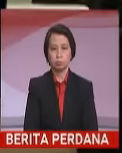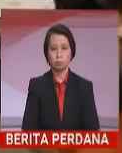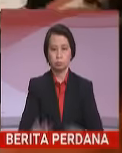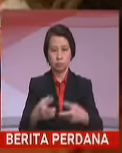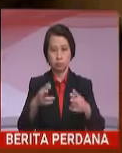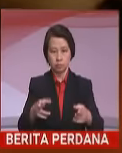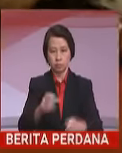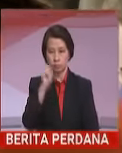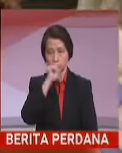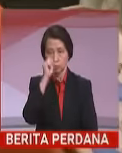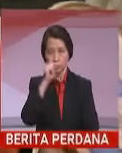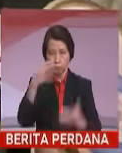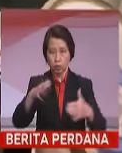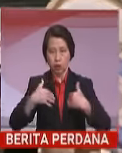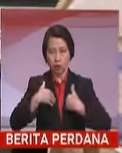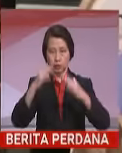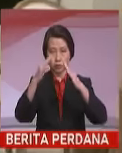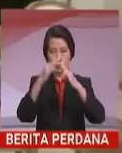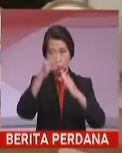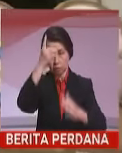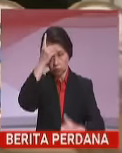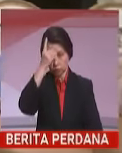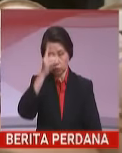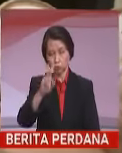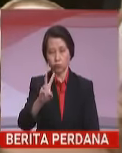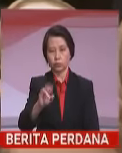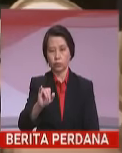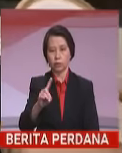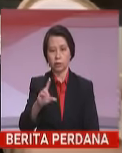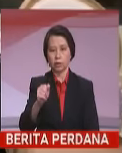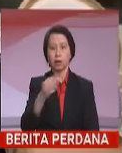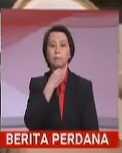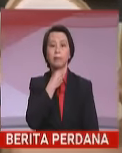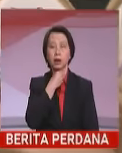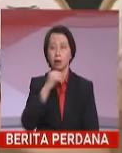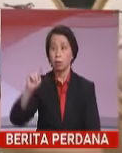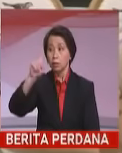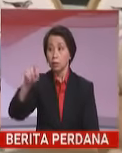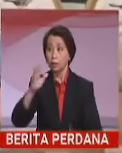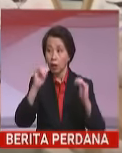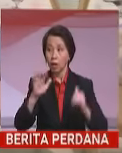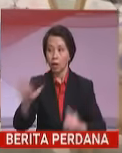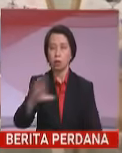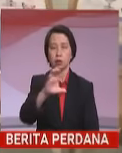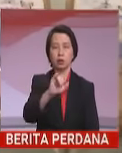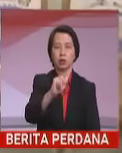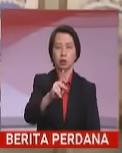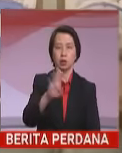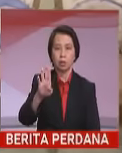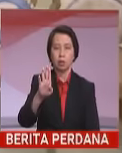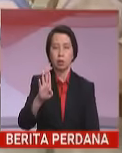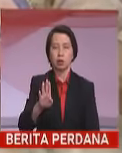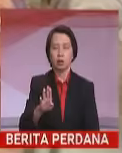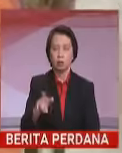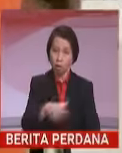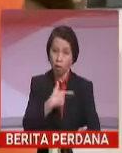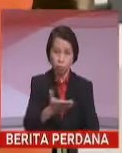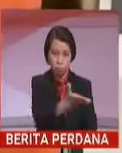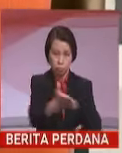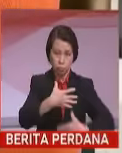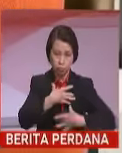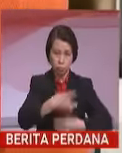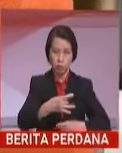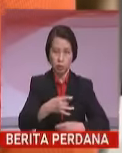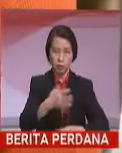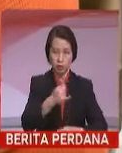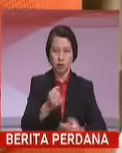Pelancaran single Tolonglah diadakan di rumah Datuk Sri Bida di Ipoh, Perak. Ditanya mengenai harapannya, Cik B mahu lagu Tolonglah diterima peminat dan